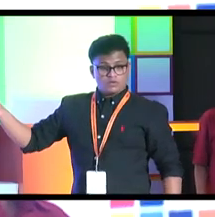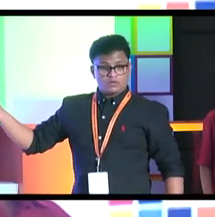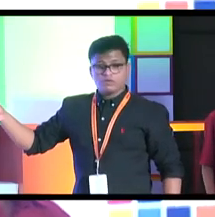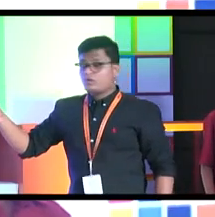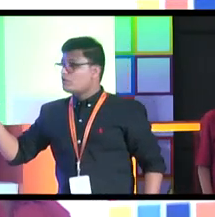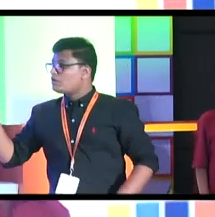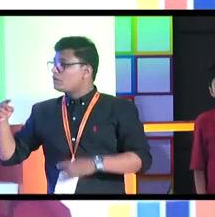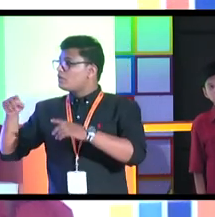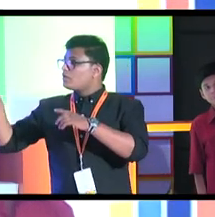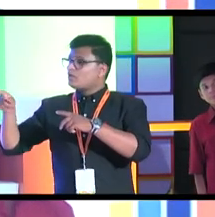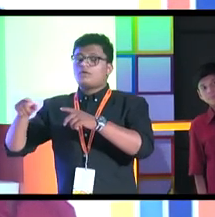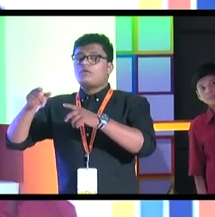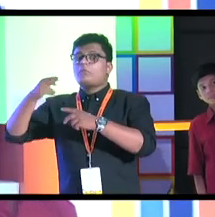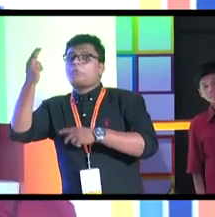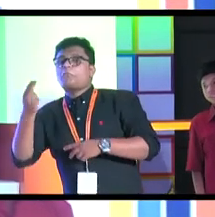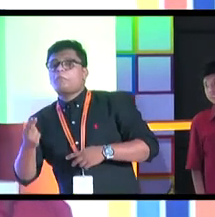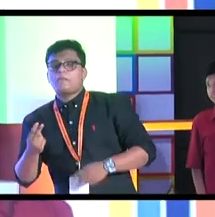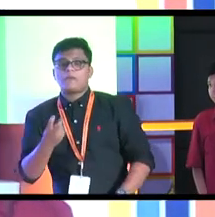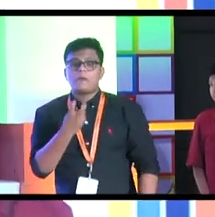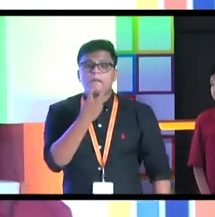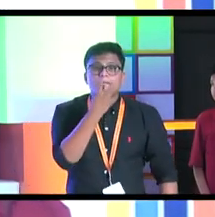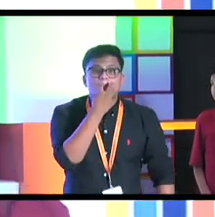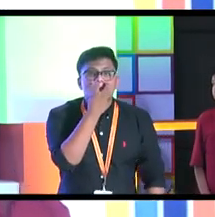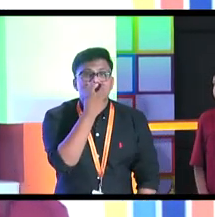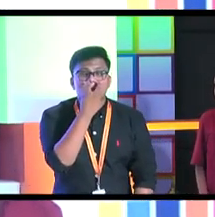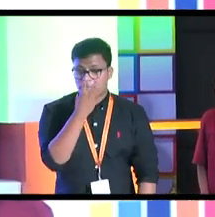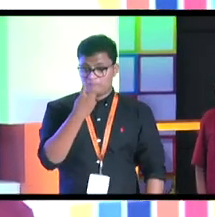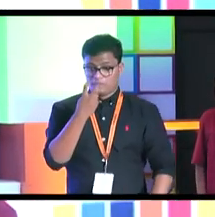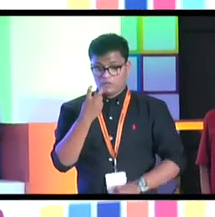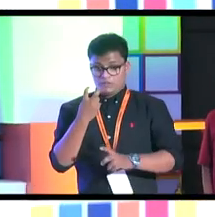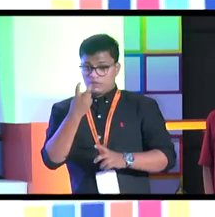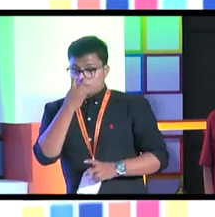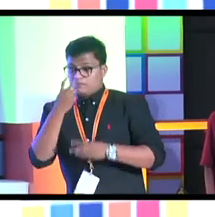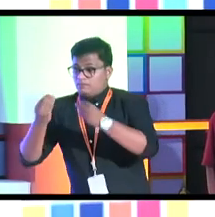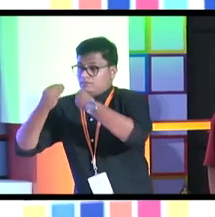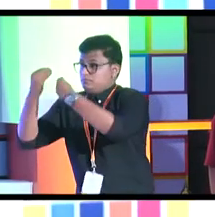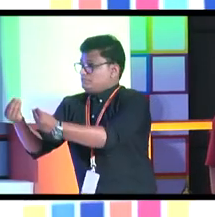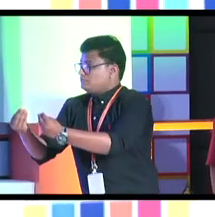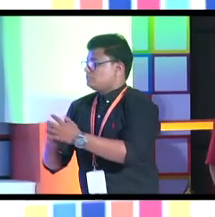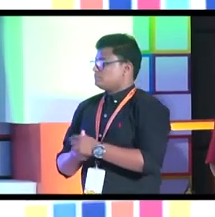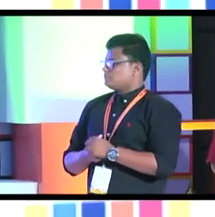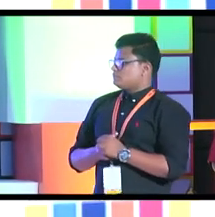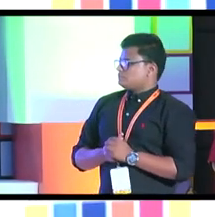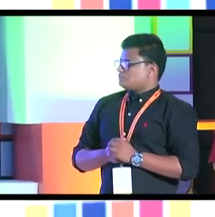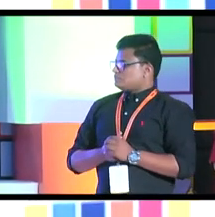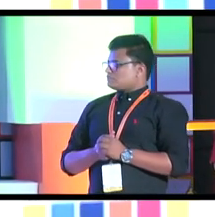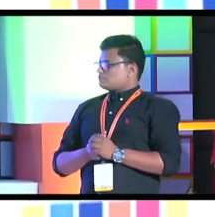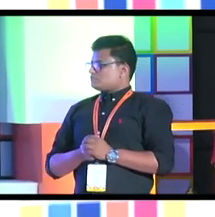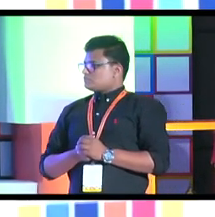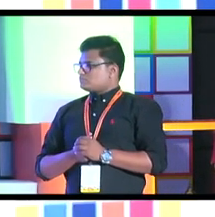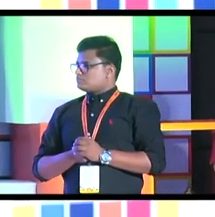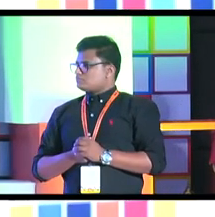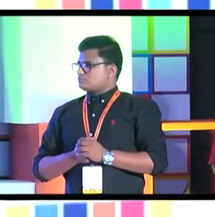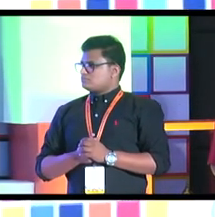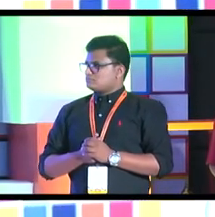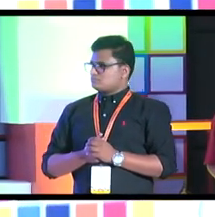टेलर फ्रेम पे लिखा ब्लाइंड बच्चे की तरह, और ब्लाइंड बच्चे को हैंड ओवर किया. बेटा बताओ तो क्या संख्या है?